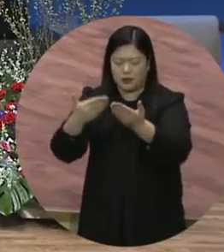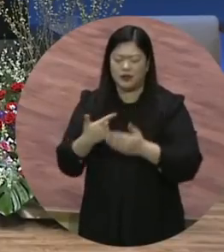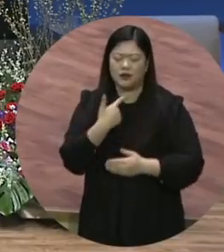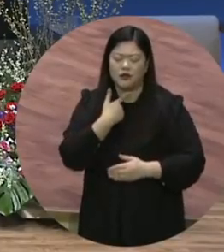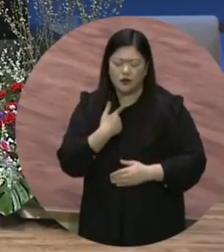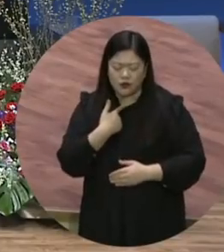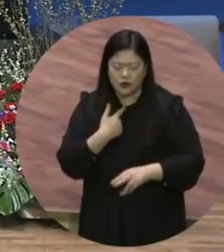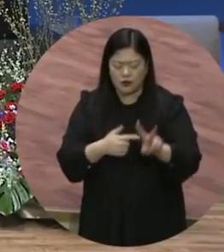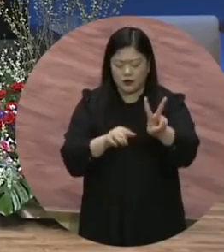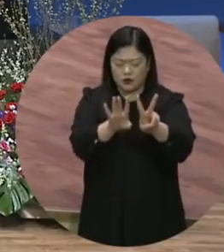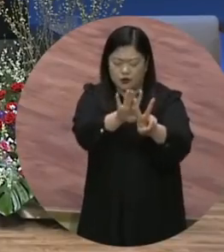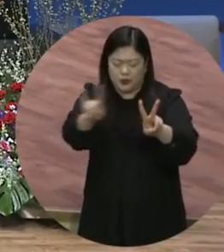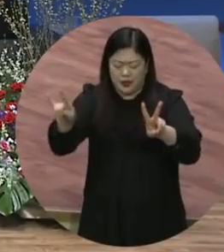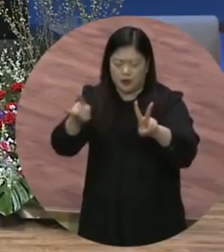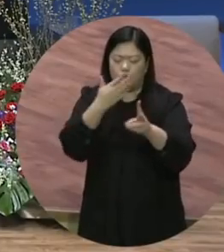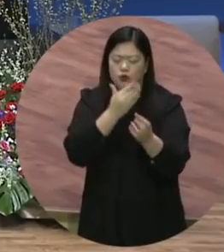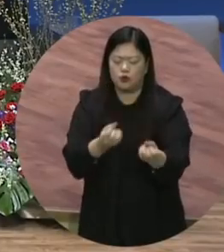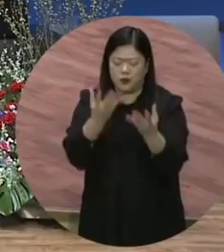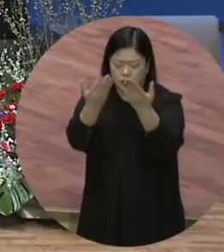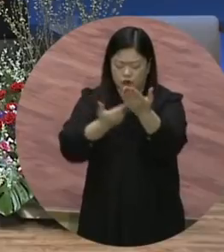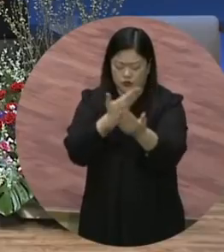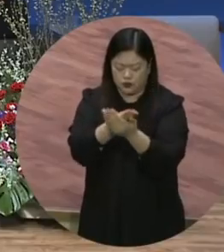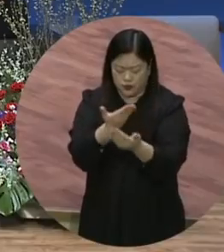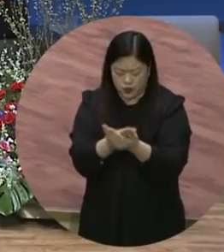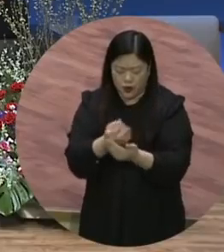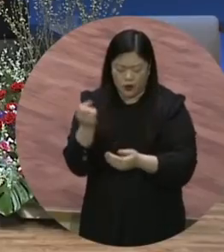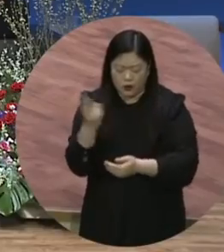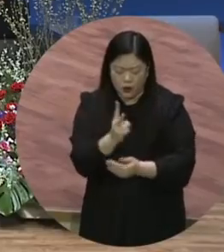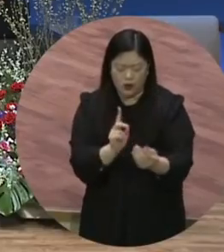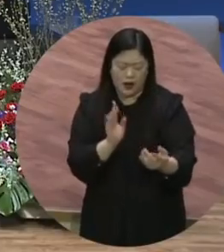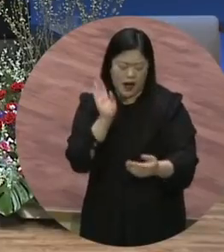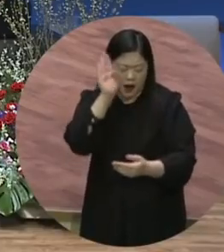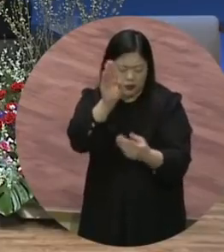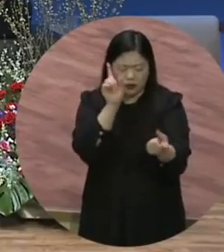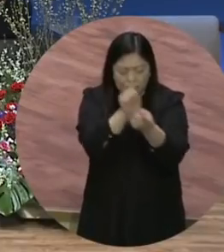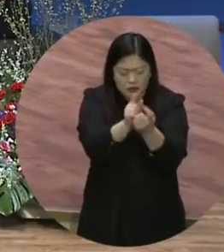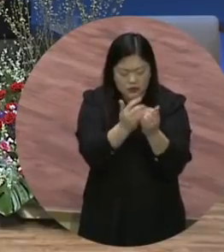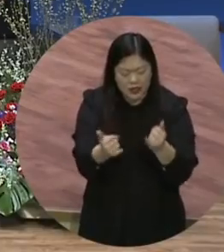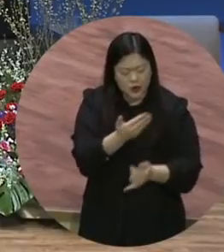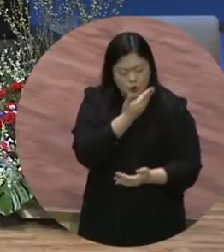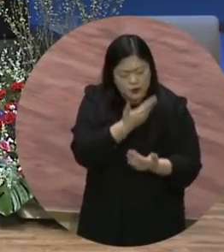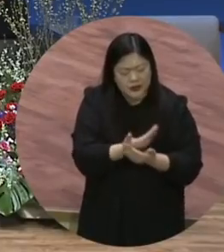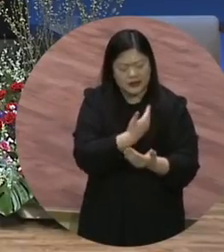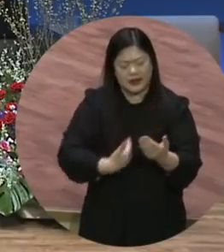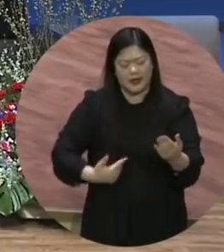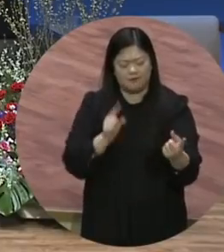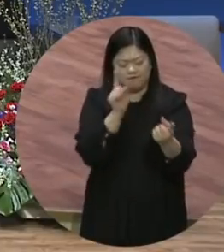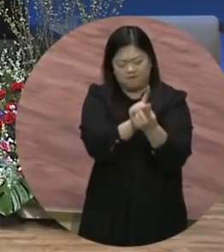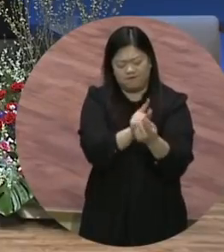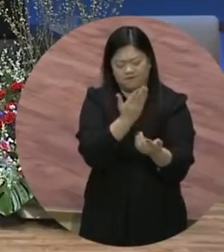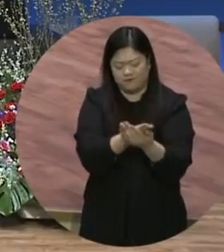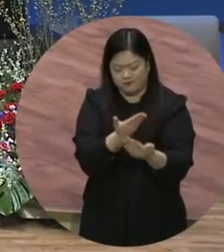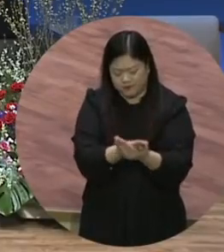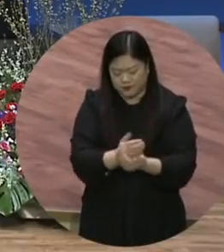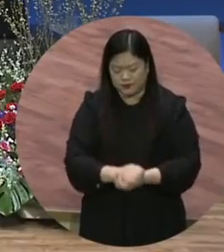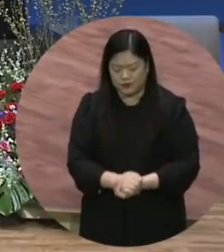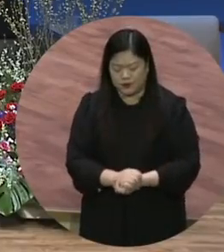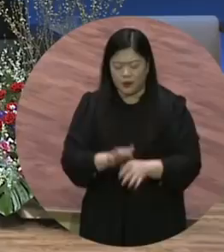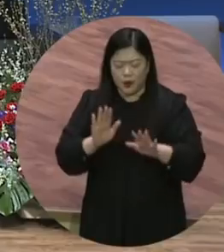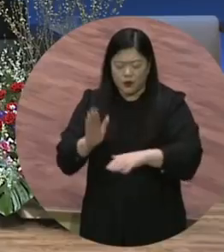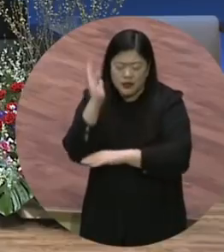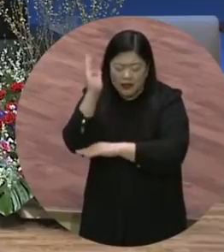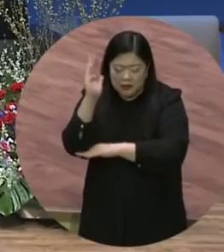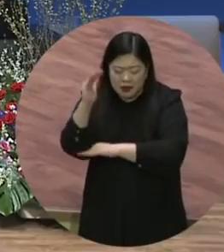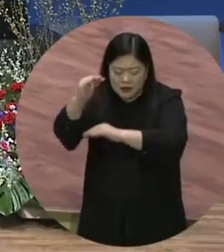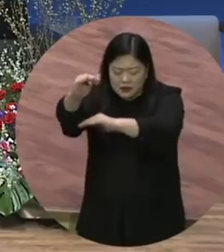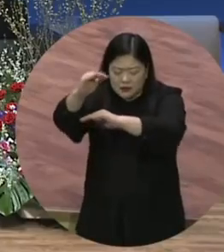가시는 곳곳마다 로마서 16장 인물들 같은 귀한 만남의 축복이 이루어지도록 인도하여 주시옵소서. 오늘 선포되어지는 강단 메시지가 은혜스러운